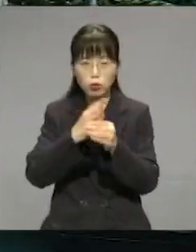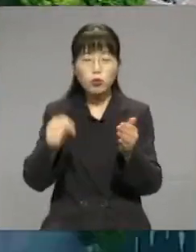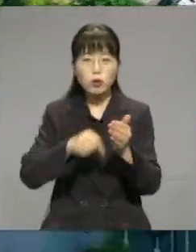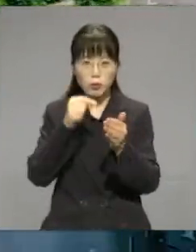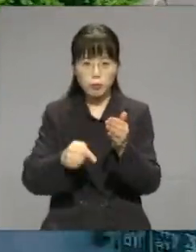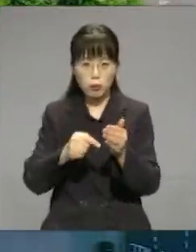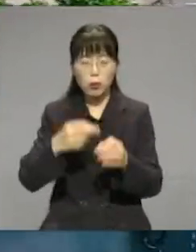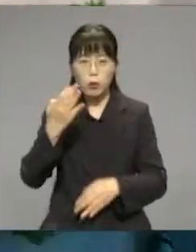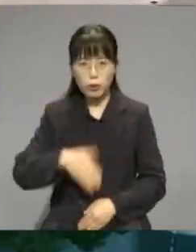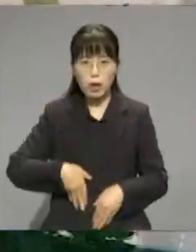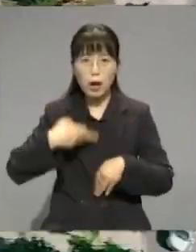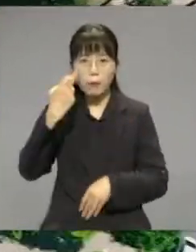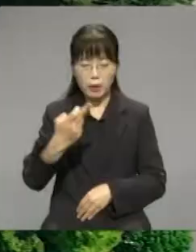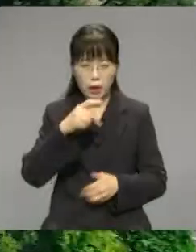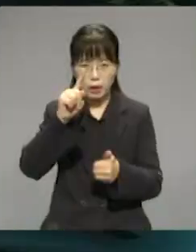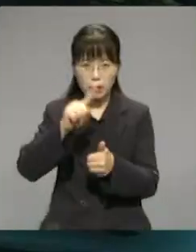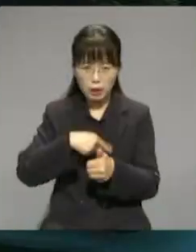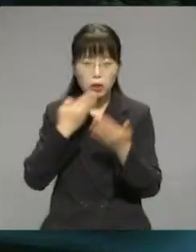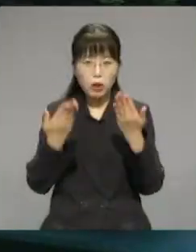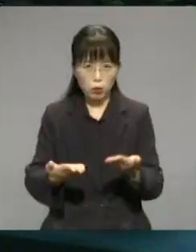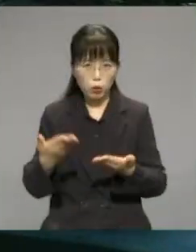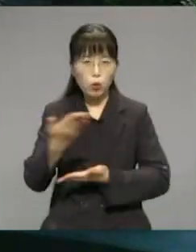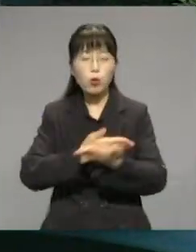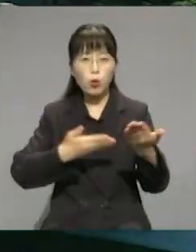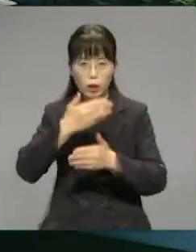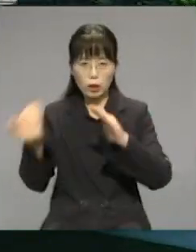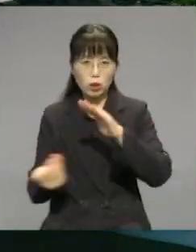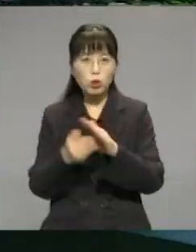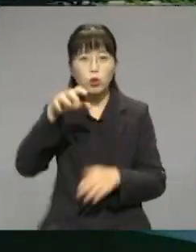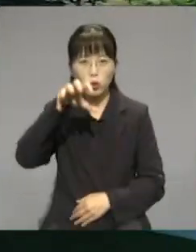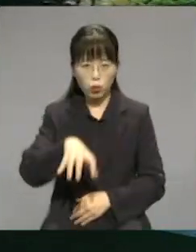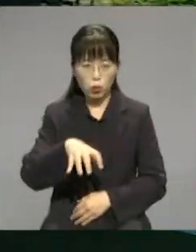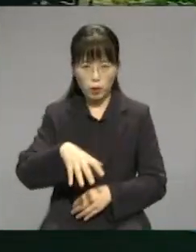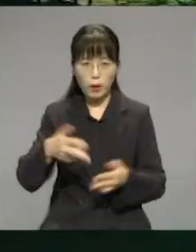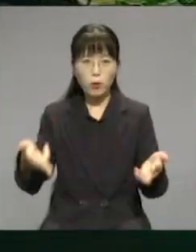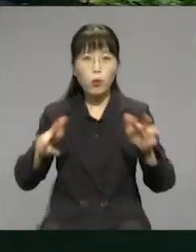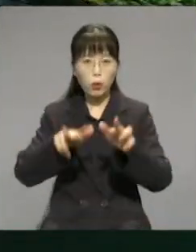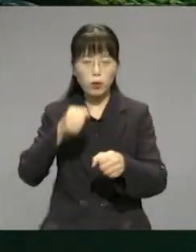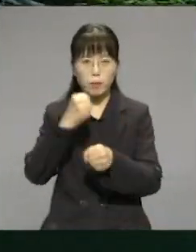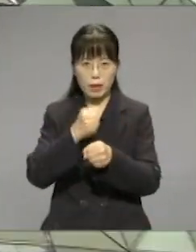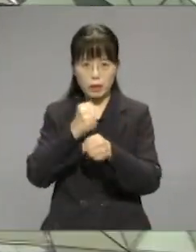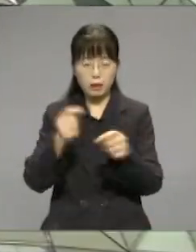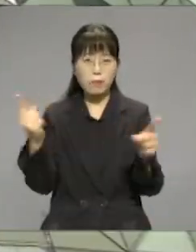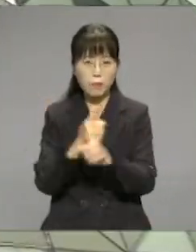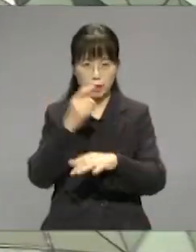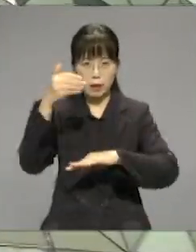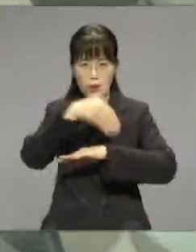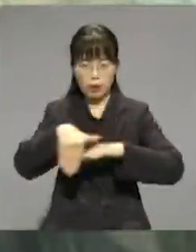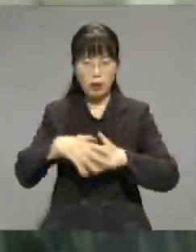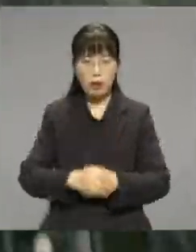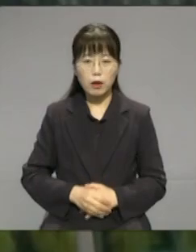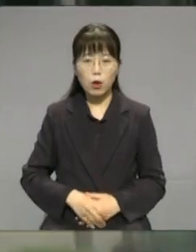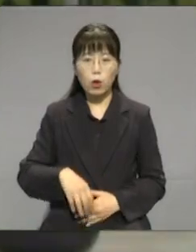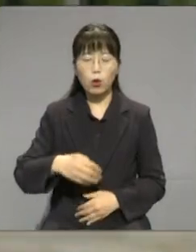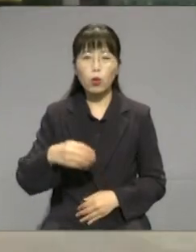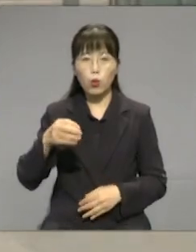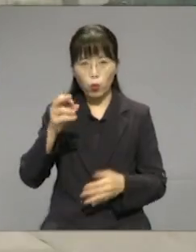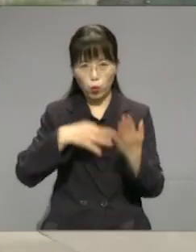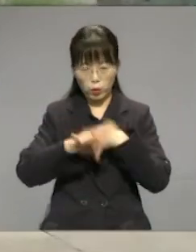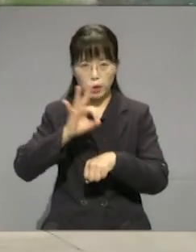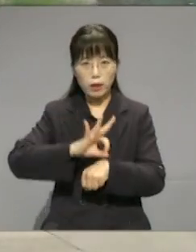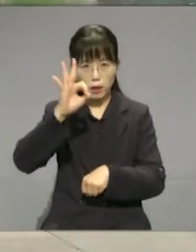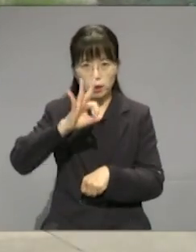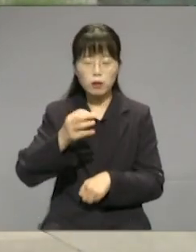중심지로 남산은 생태와 여가가 조화를 이루는 지역으로 바꾸는 방안을 추진합니다. 시는 5일 오전 10시